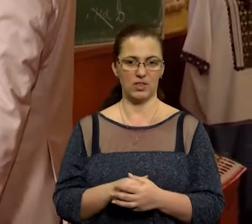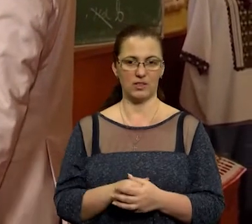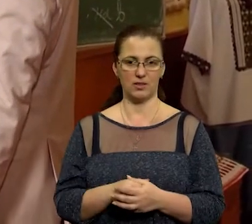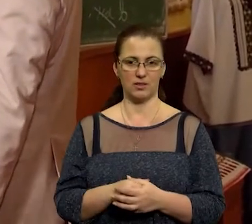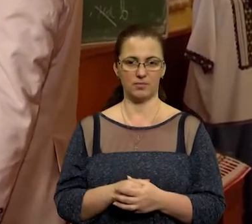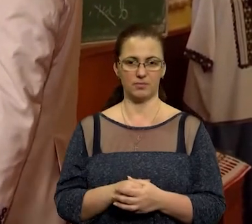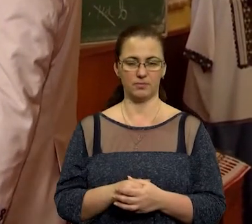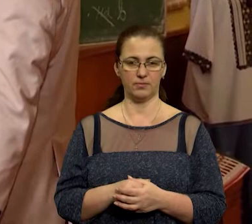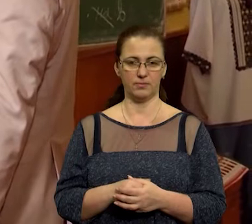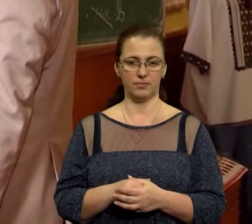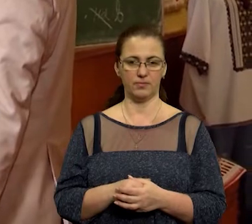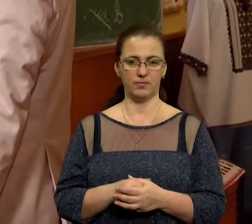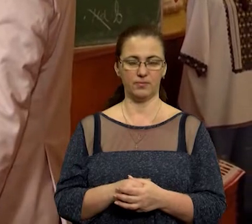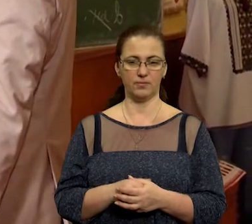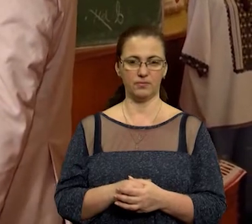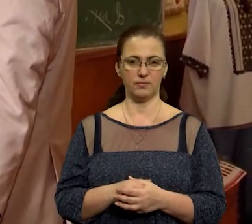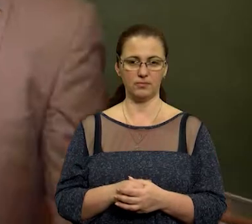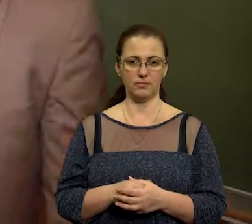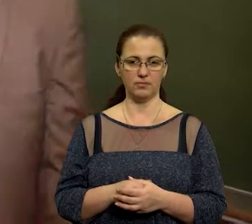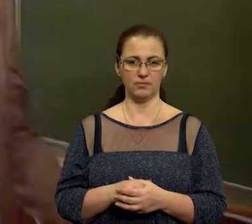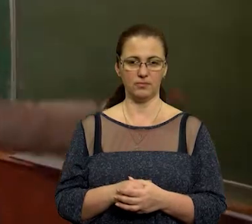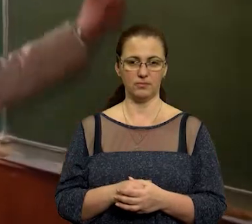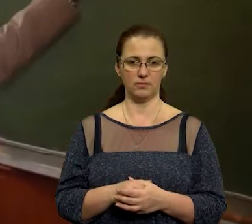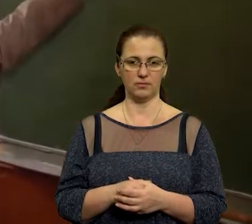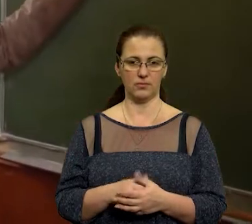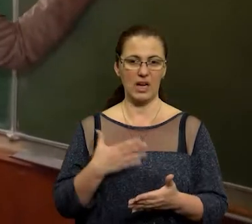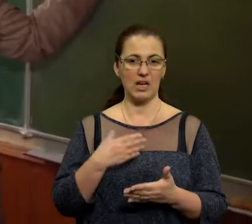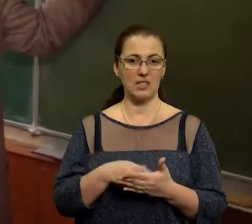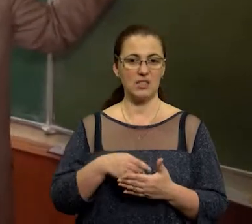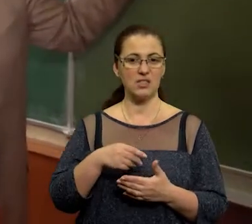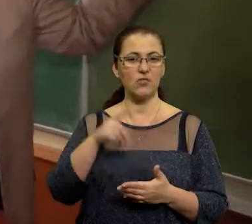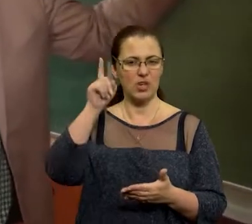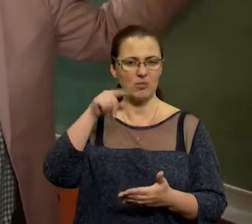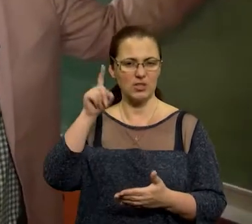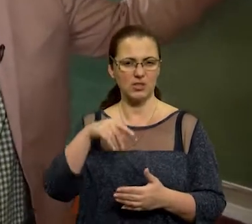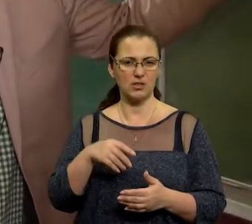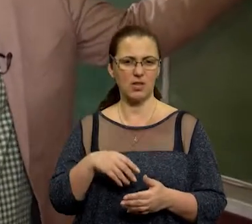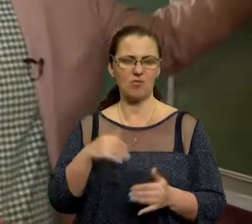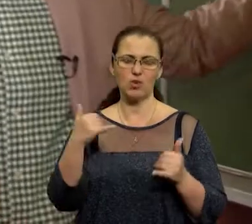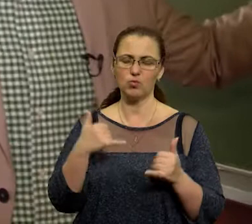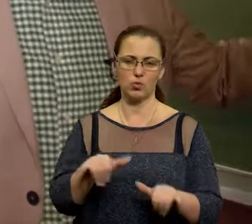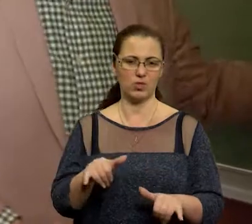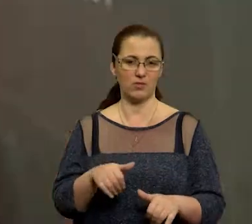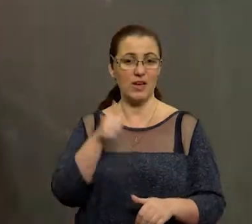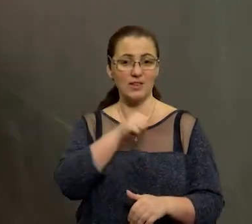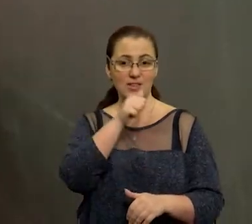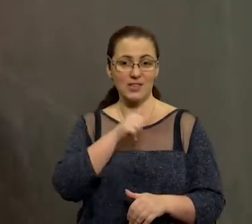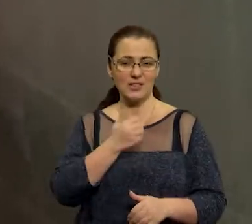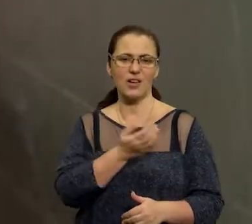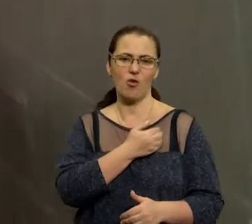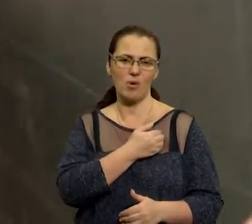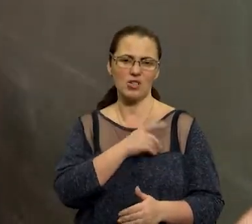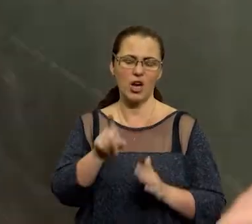Прийменник. Так. Молодець. Своїми знаннями вражає. Секрет, каже, лише у бажанні пізнавати світ